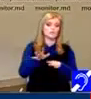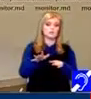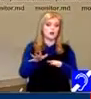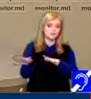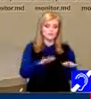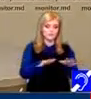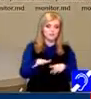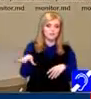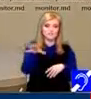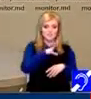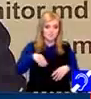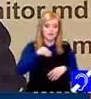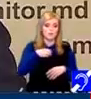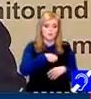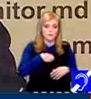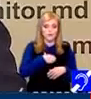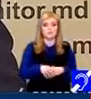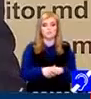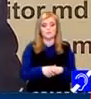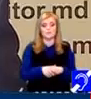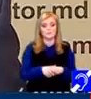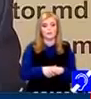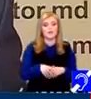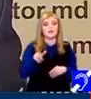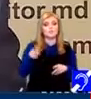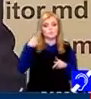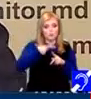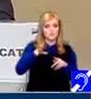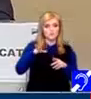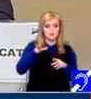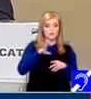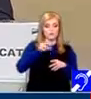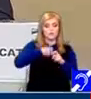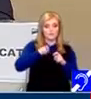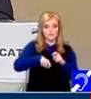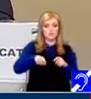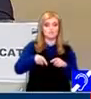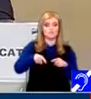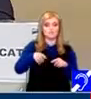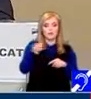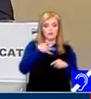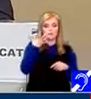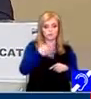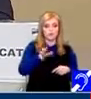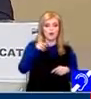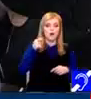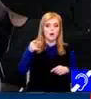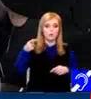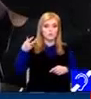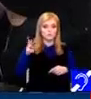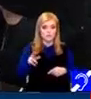consiliilor raionale și municipale, precum și a adunării populare a Găgăuziei, președinților de raion, dar și prin consultarea opiniei